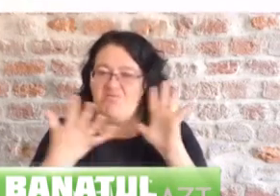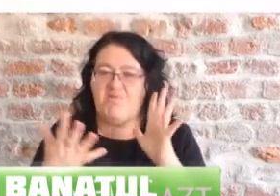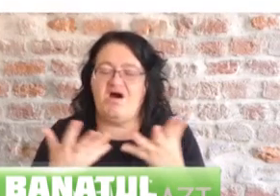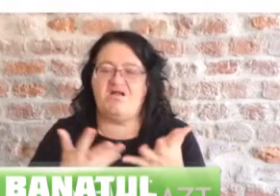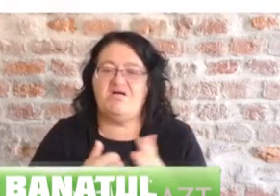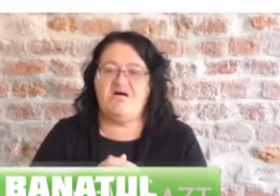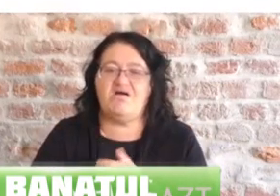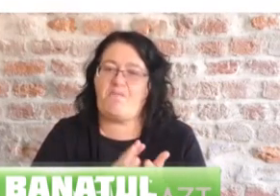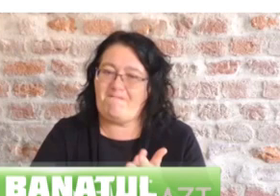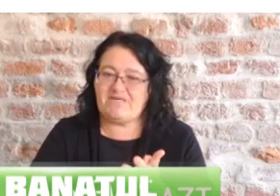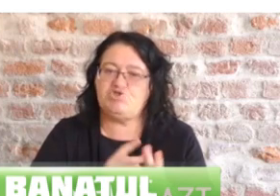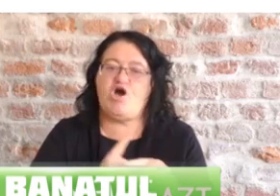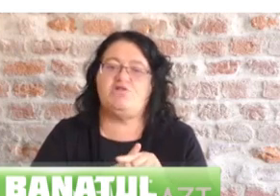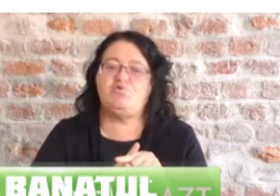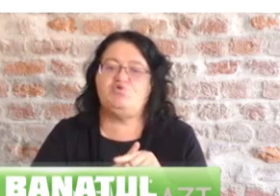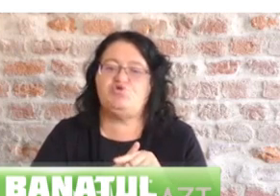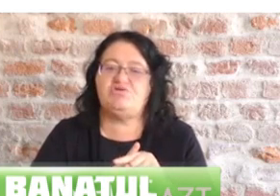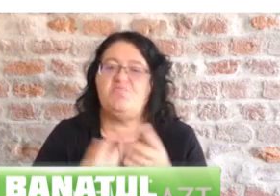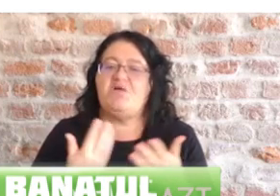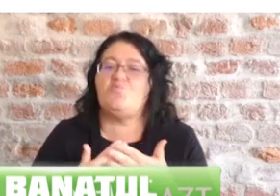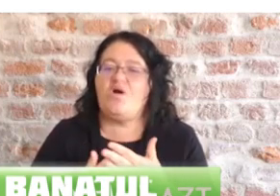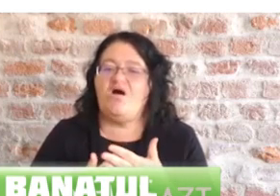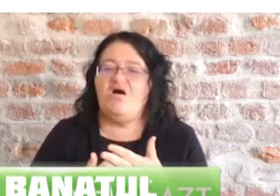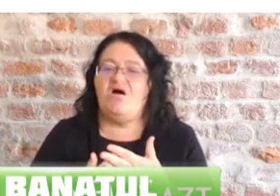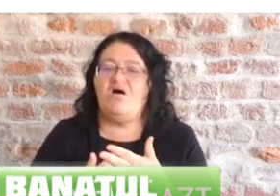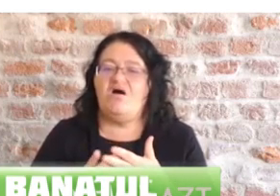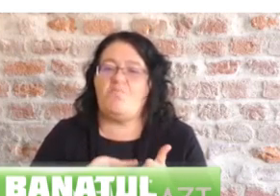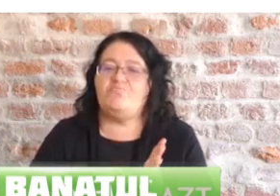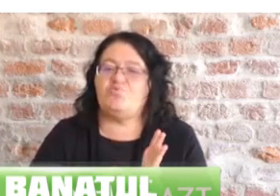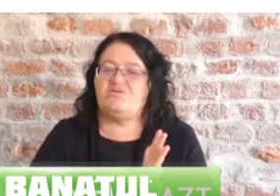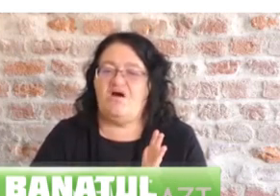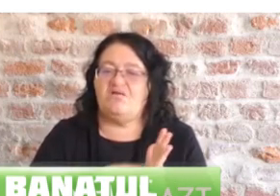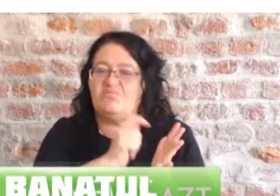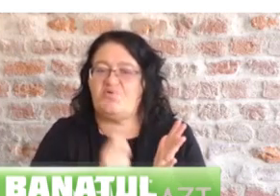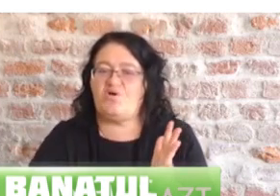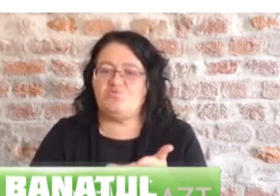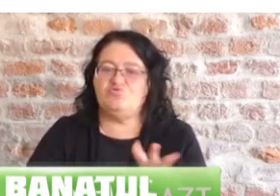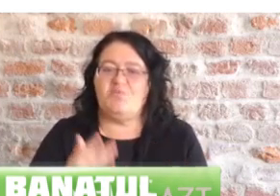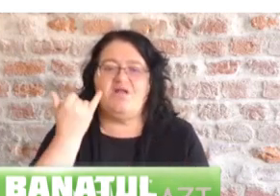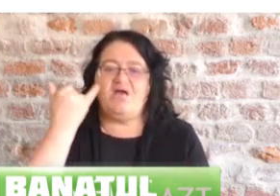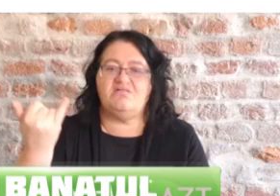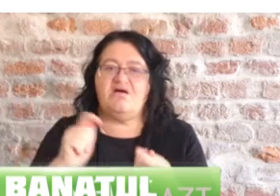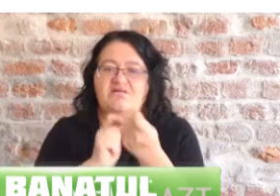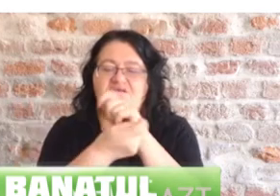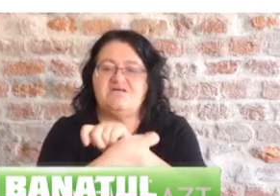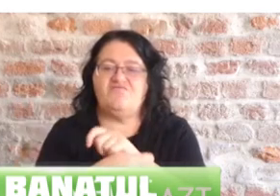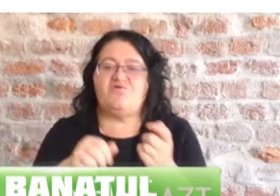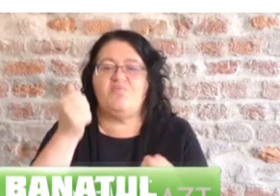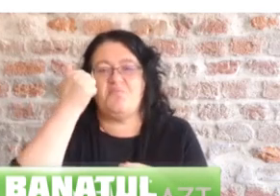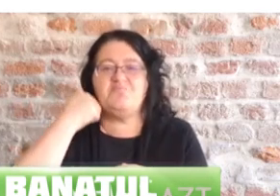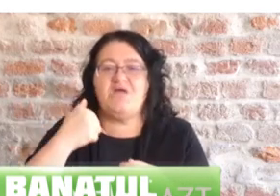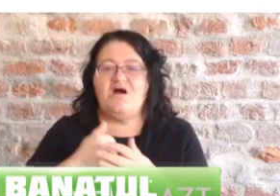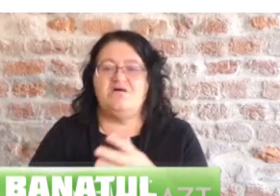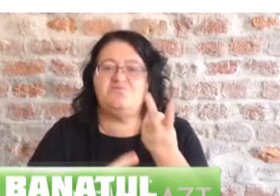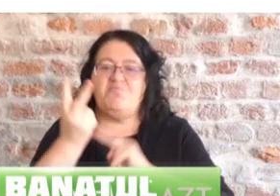pe care am apreciat-o și pentru care am punctat. Proiectul pornește la ideea de a transforma piața existentă